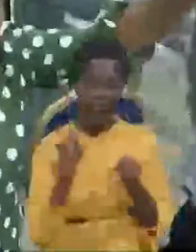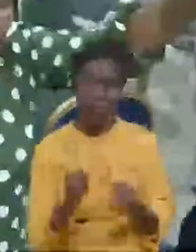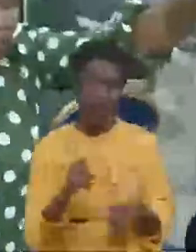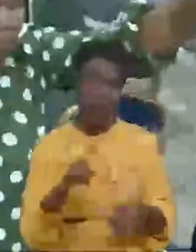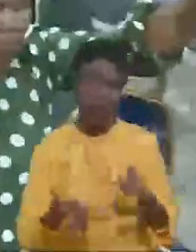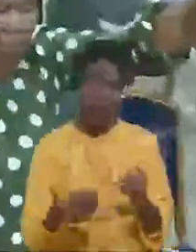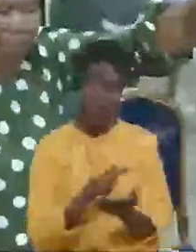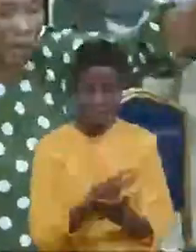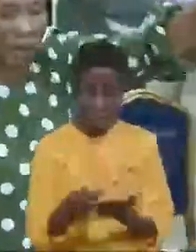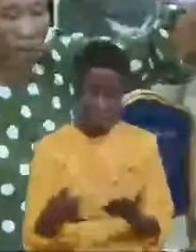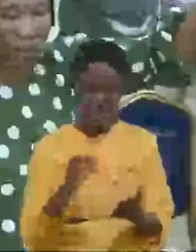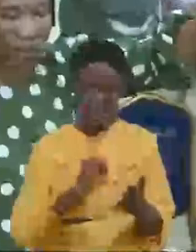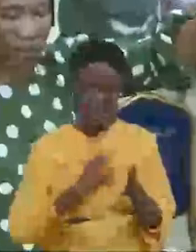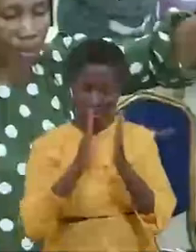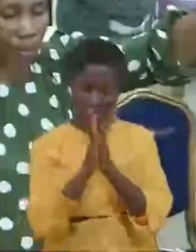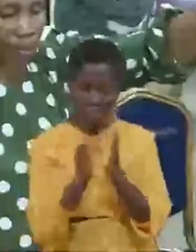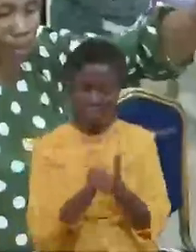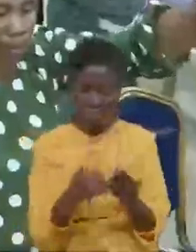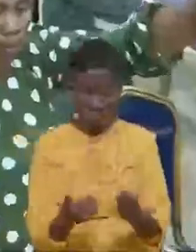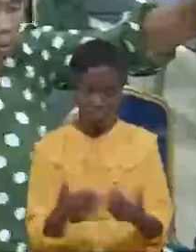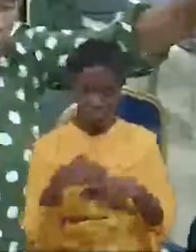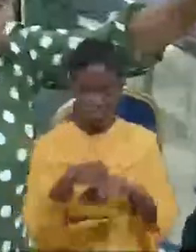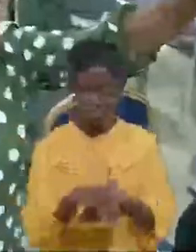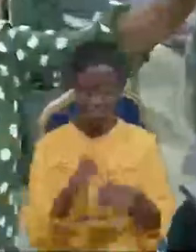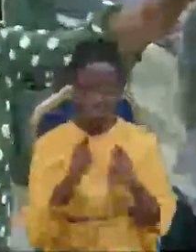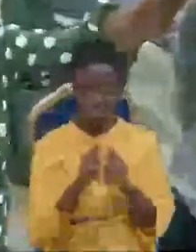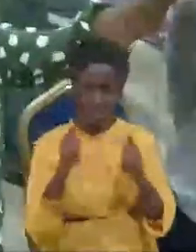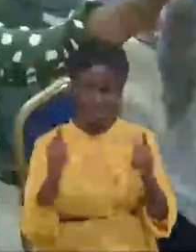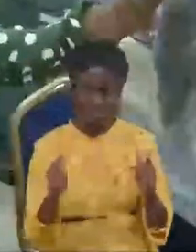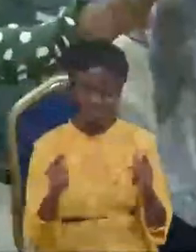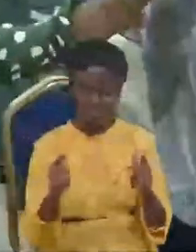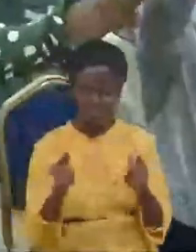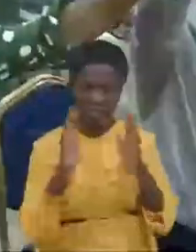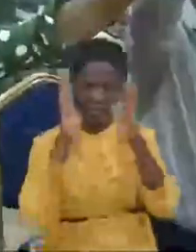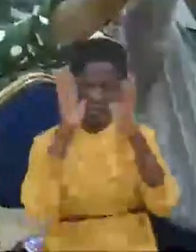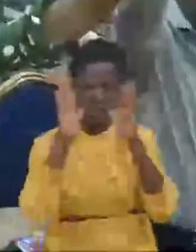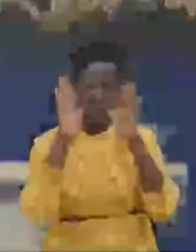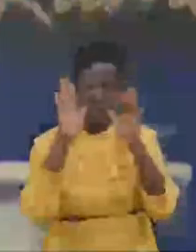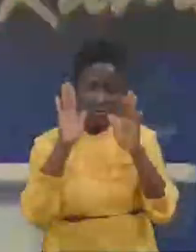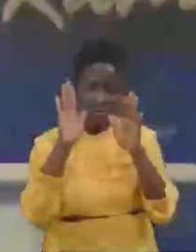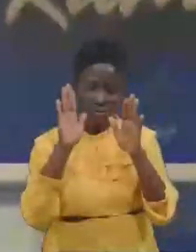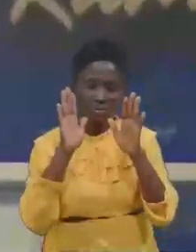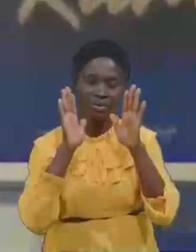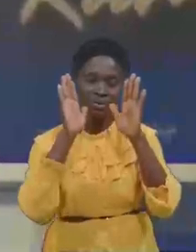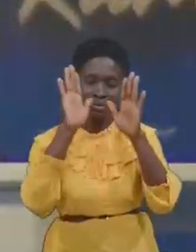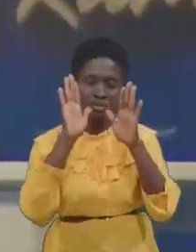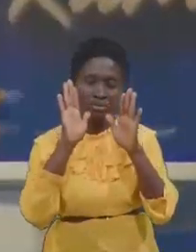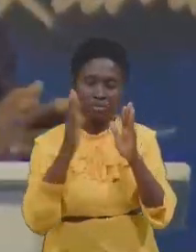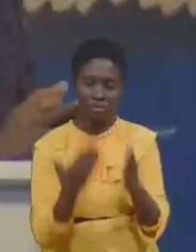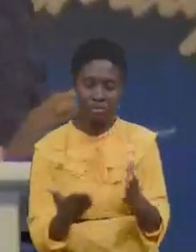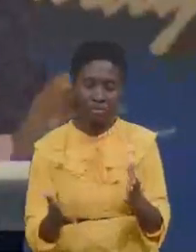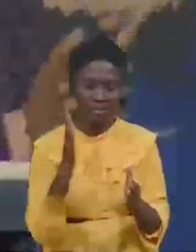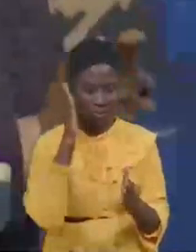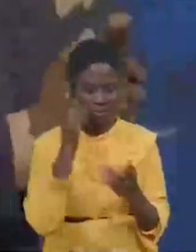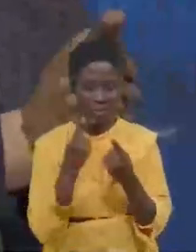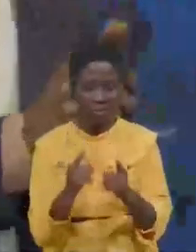jamais faillir. Je prie que ce soir, de grandes choses, des choses merveilleuses